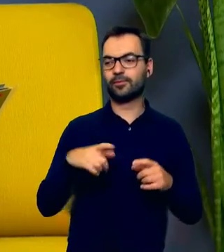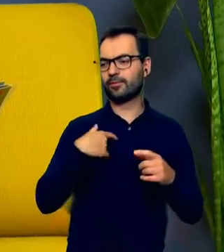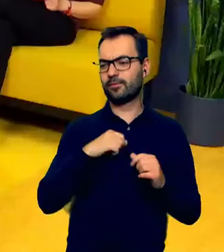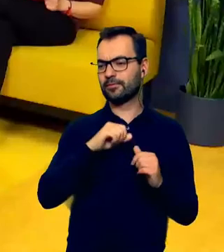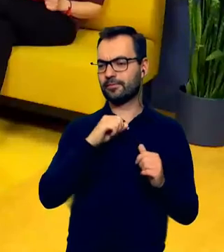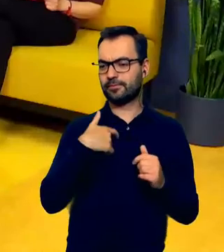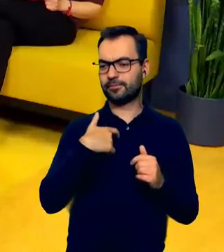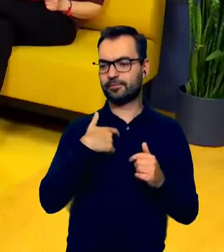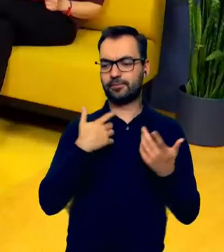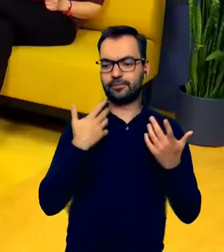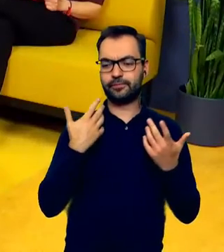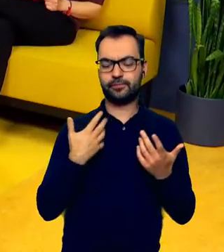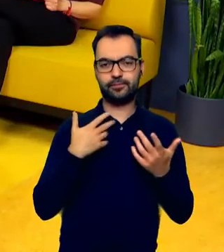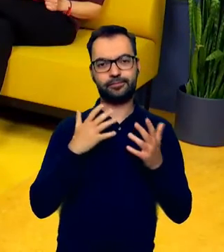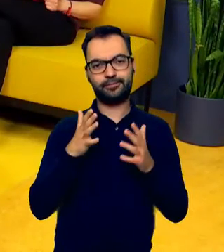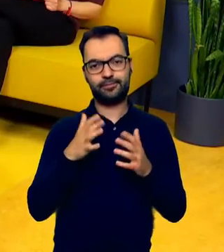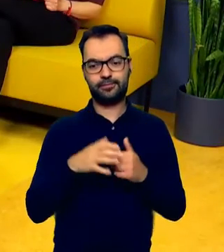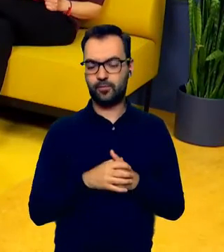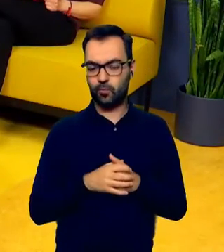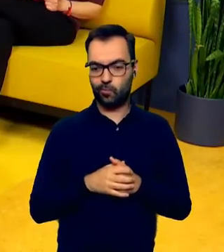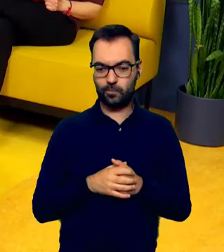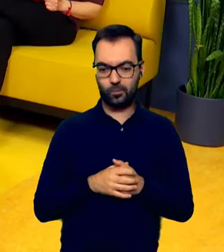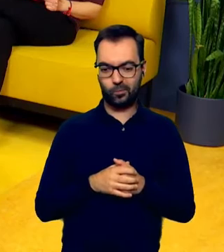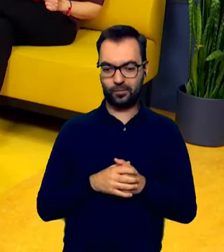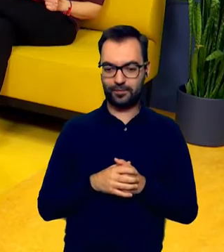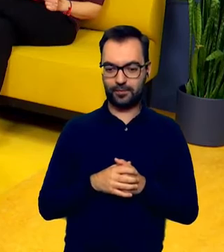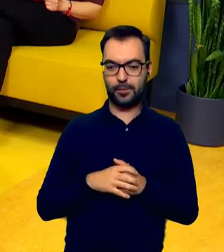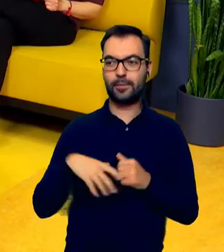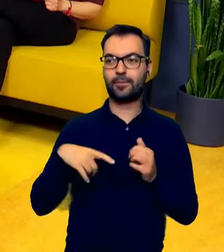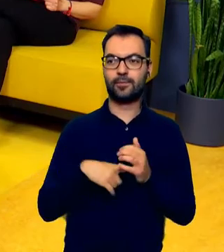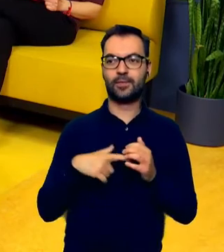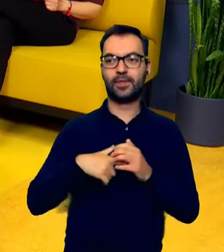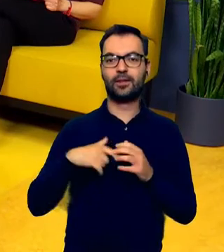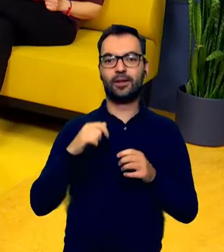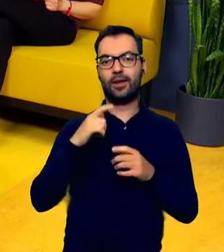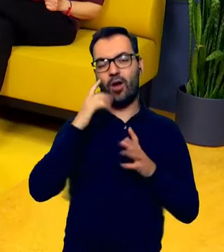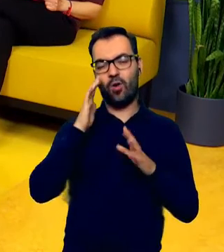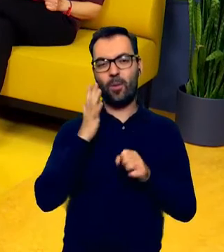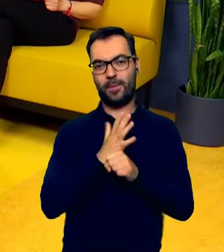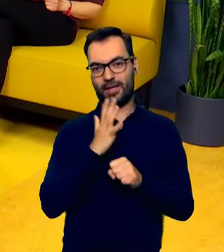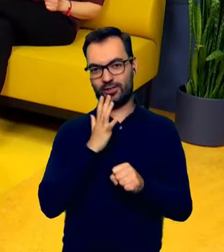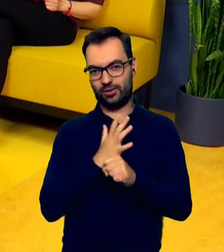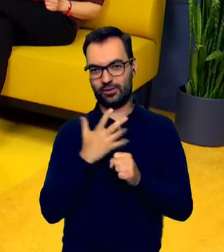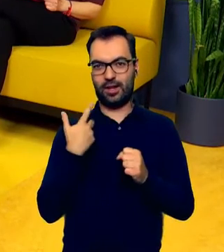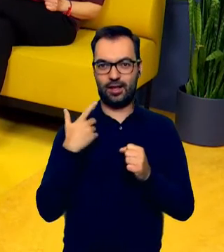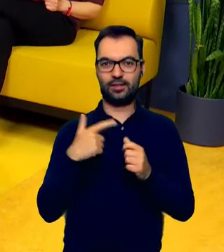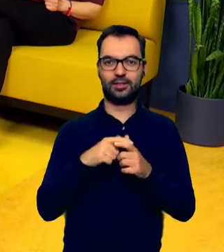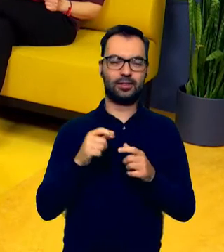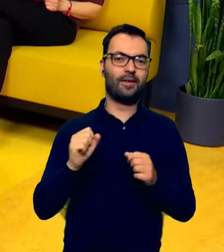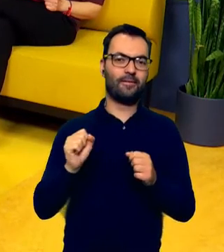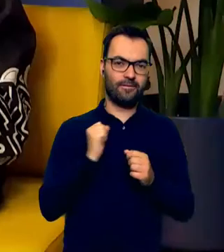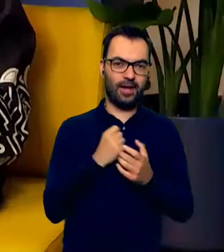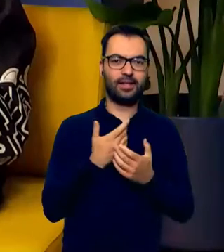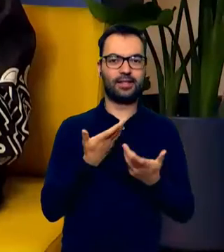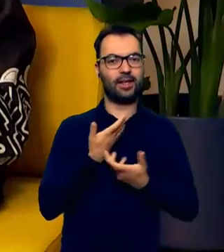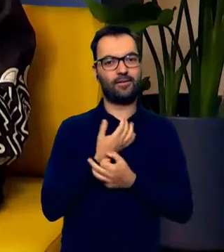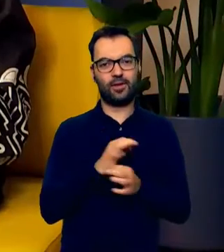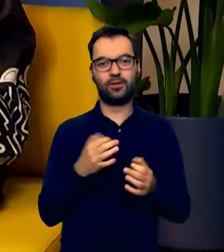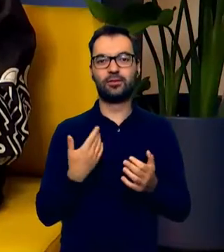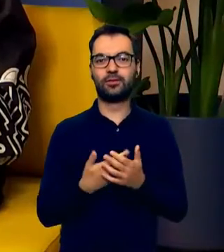jestem zwolennikiem takiego, znaczy to bycie około 50, myślę, że może być o tyle też